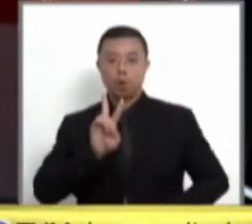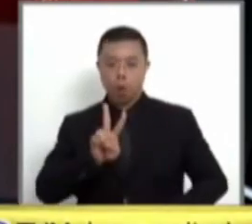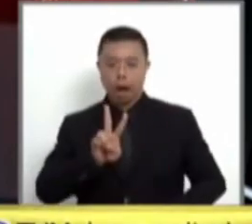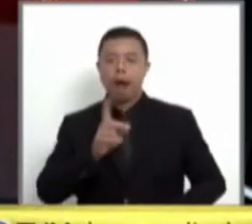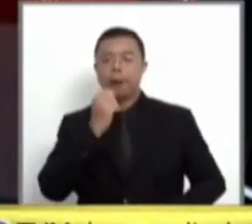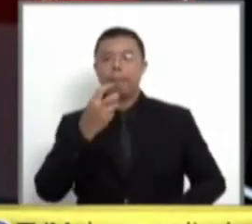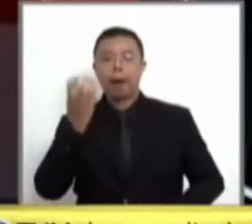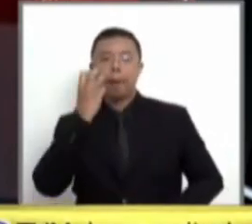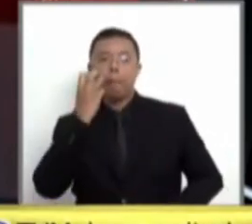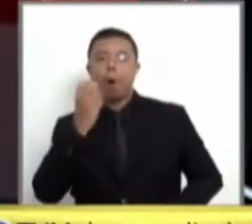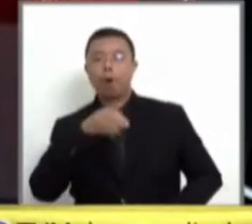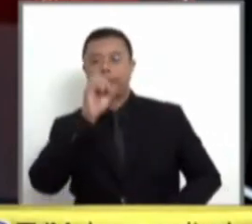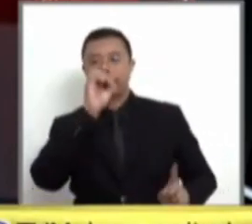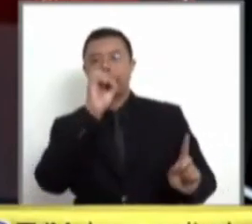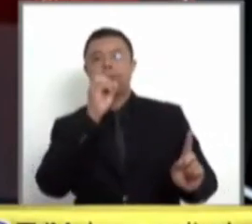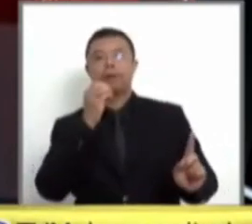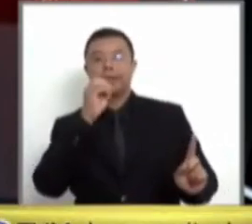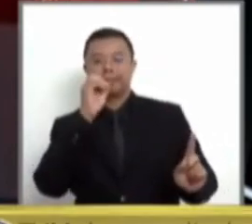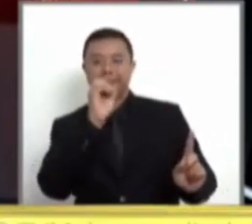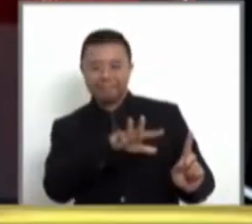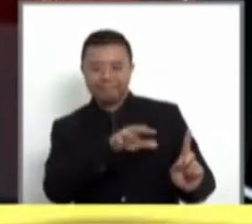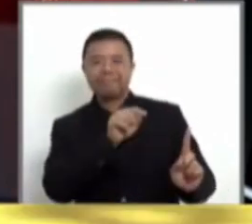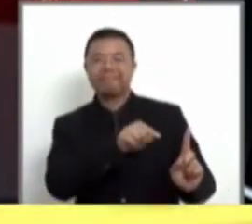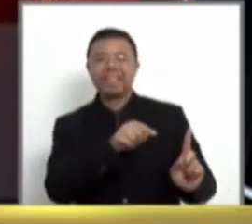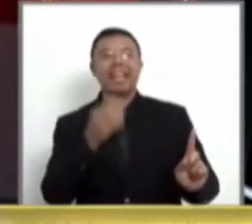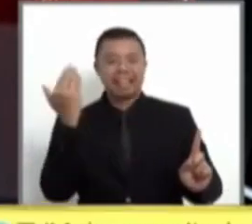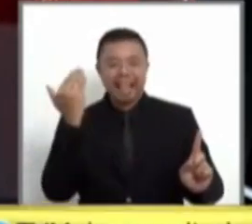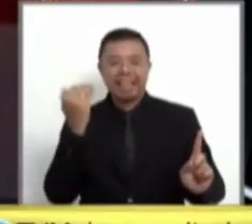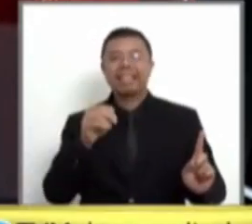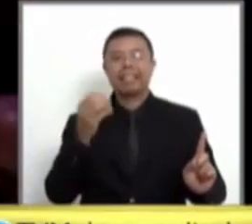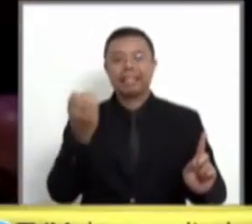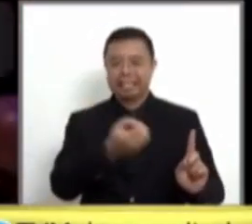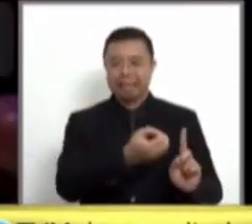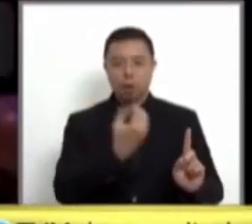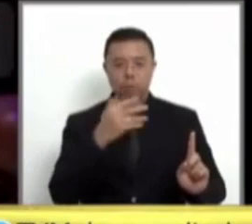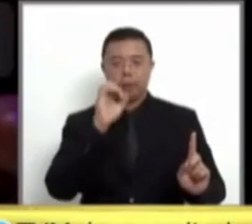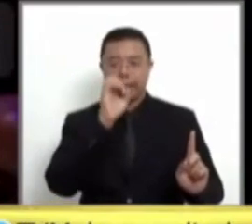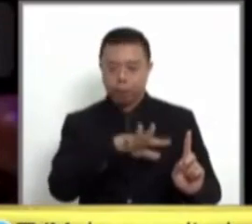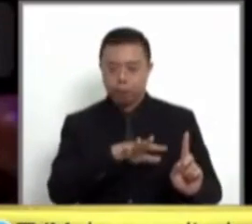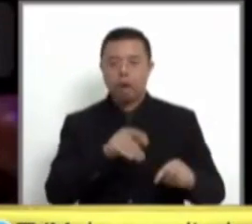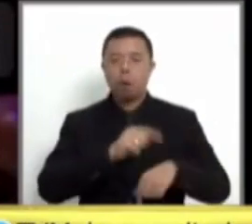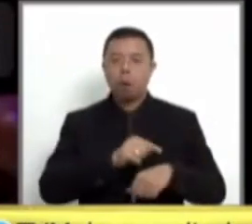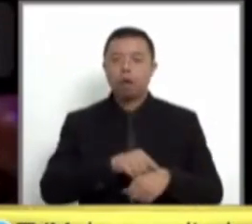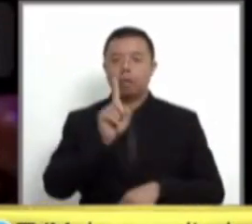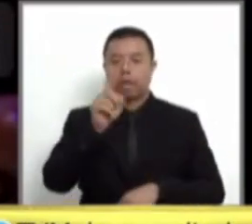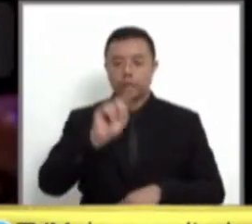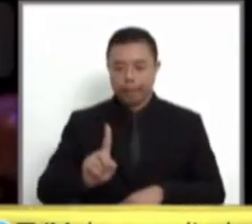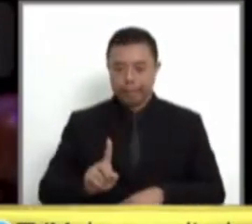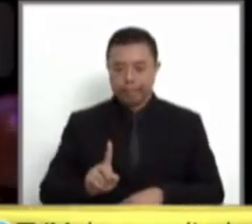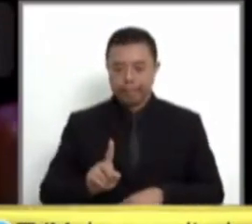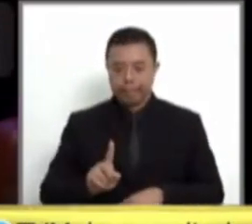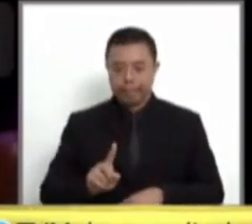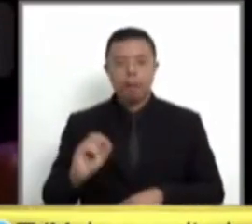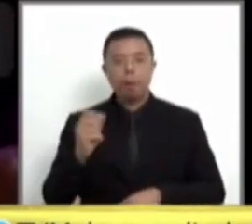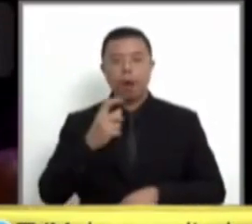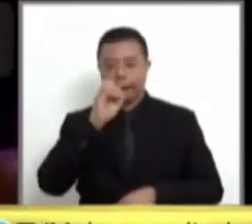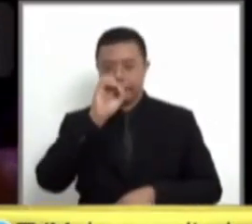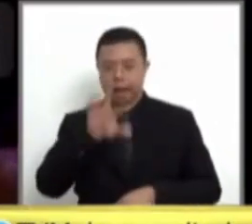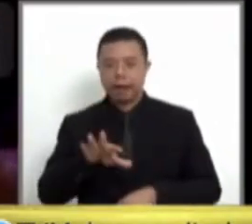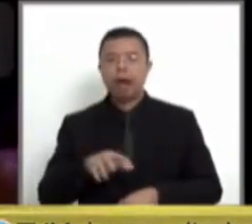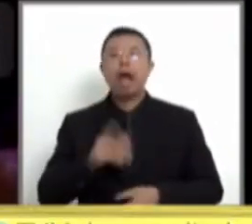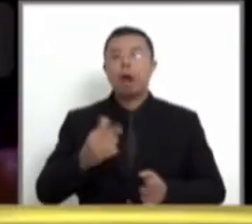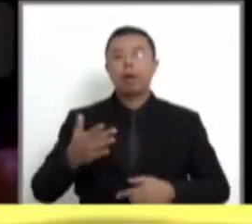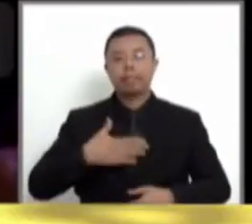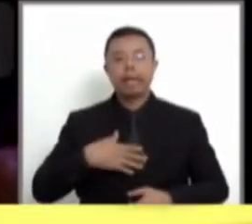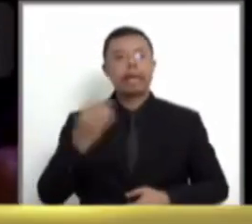Bapak Prabowo Subianto untuk menanggapi jawaban yang disampaikan oleh Bapak Anies Baswedan. Waktu Bapak, 1 menit dimulai saat Bapak berbicara. Kalau